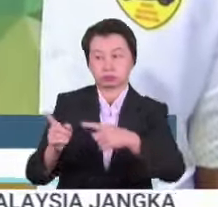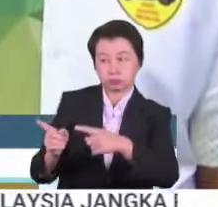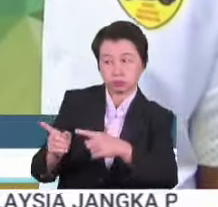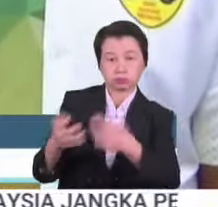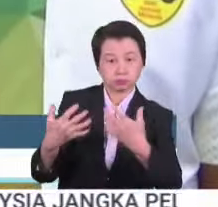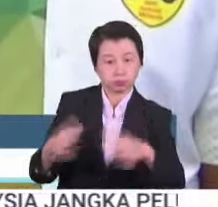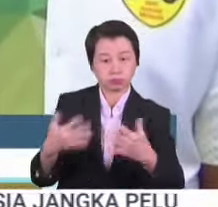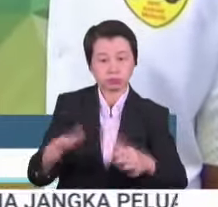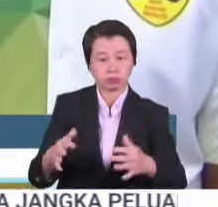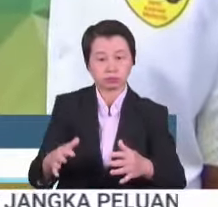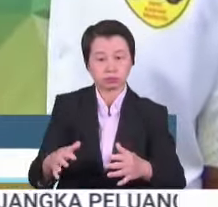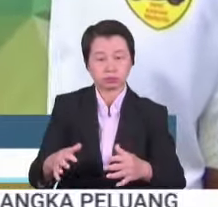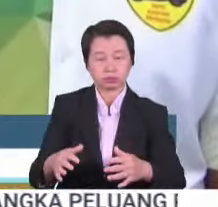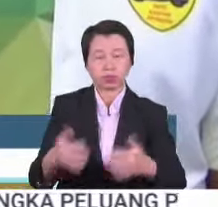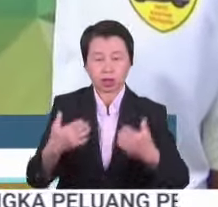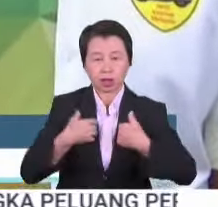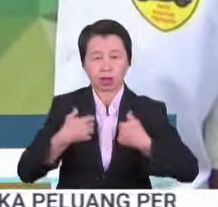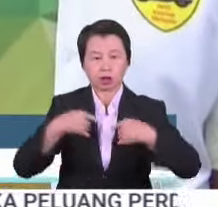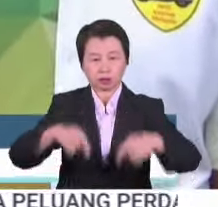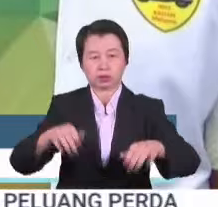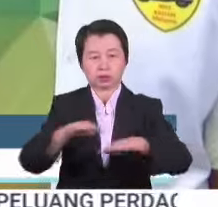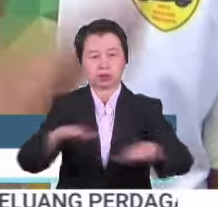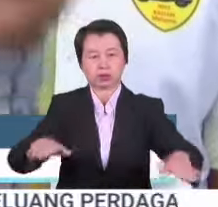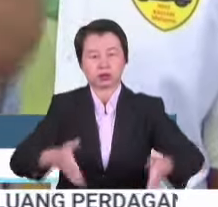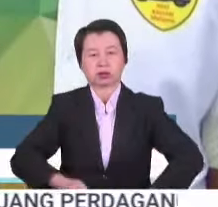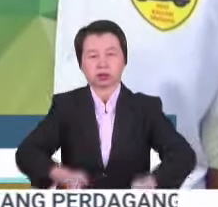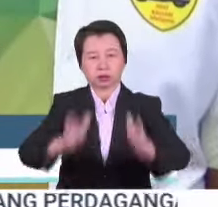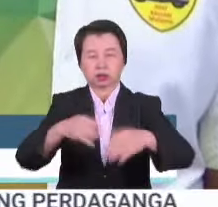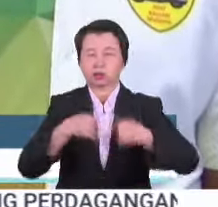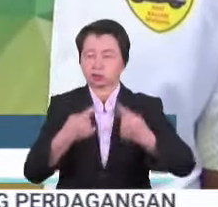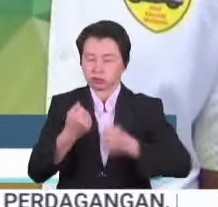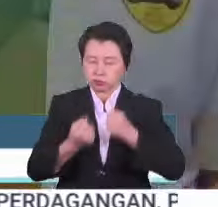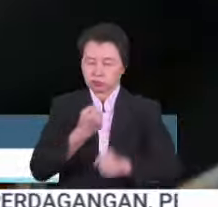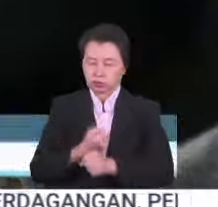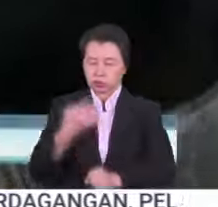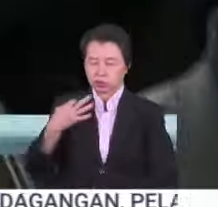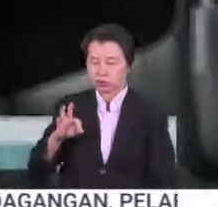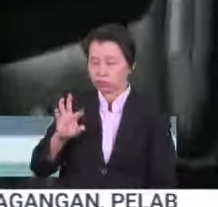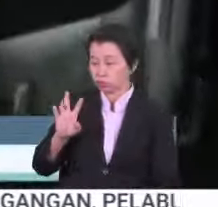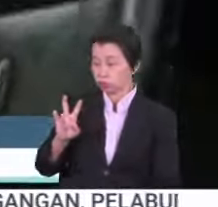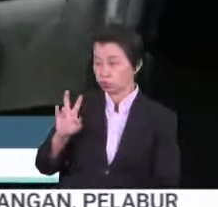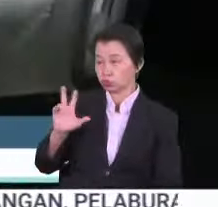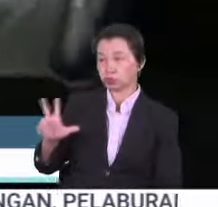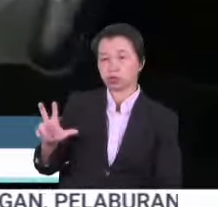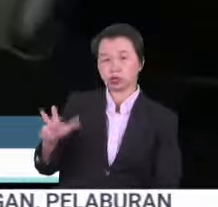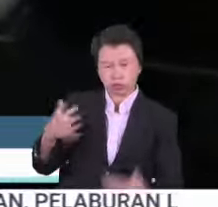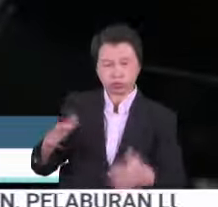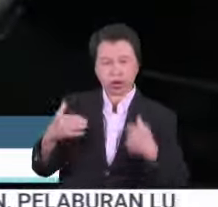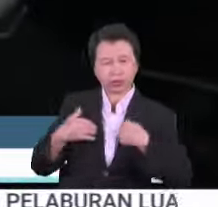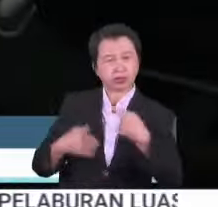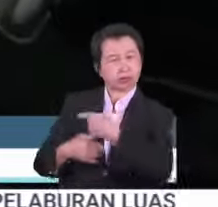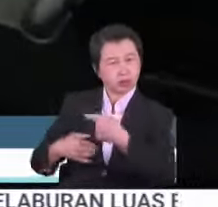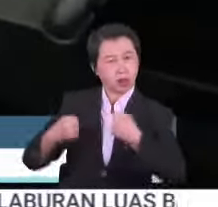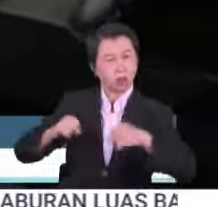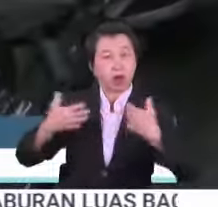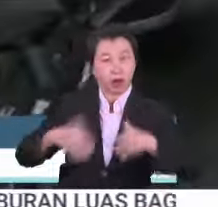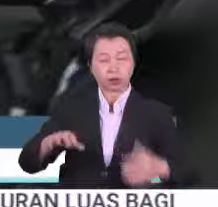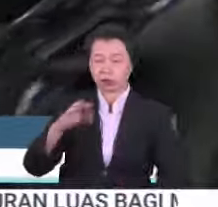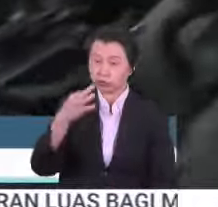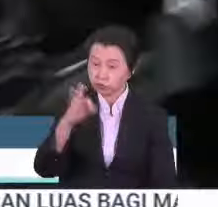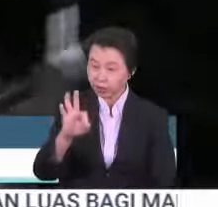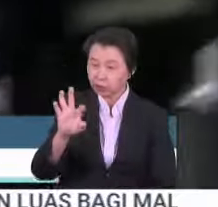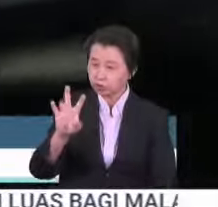telah pun berada di atas jalan raya sejak tahun 1973 72 dah ada dah jadi